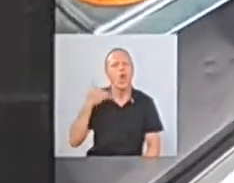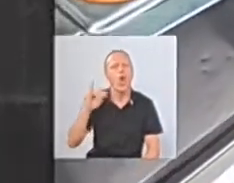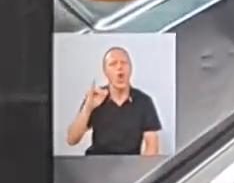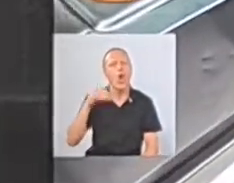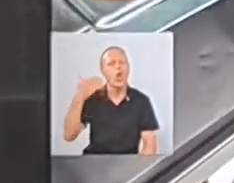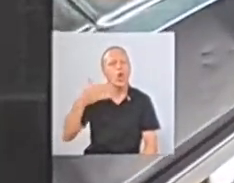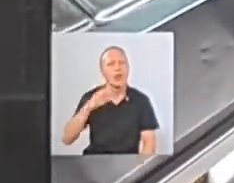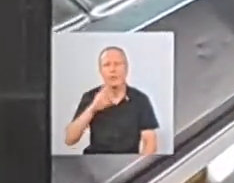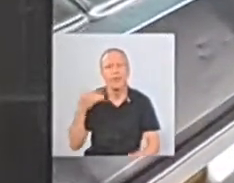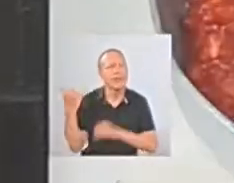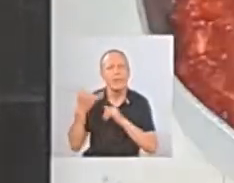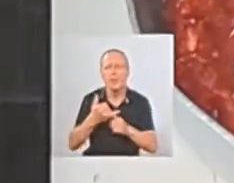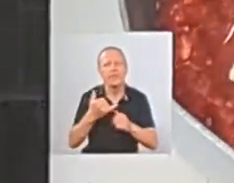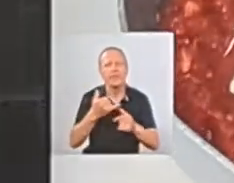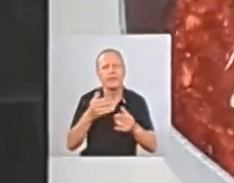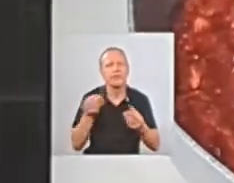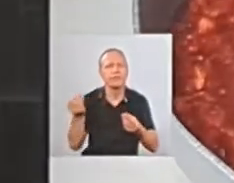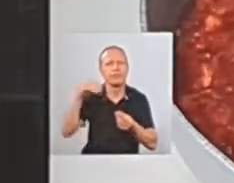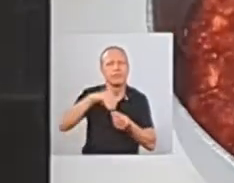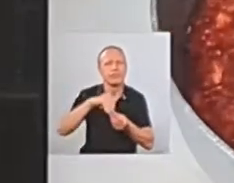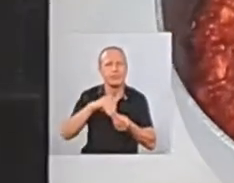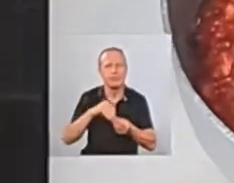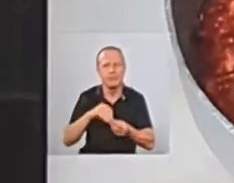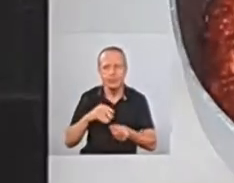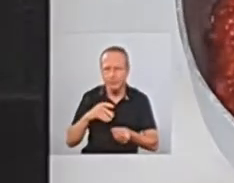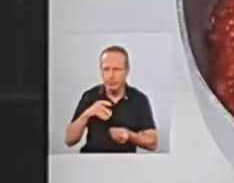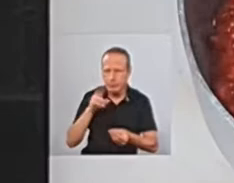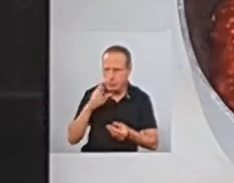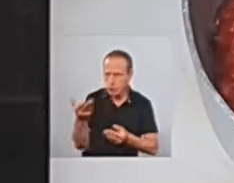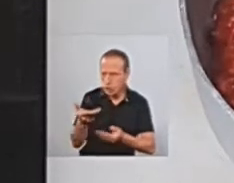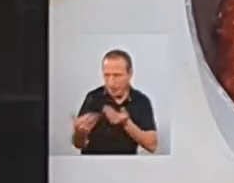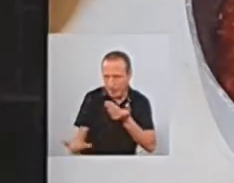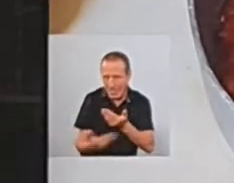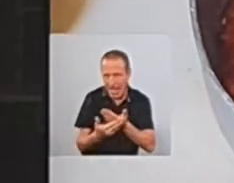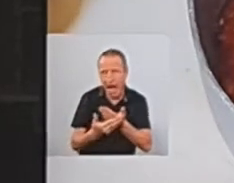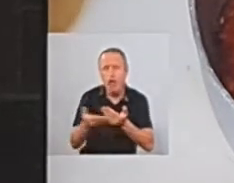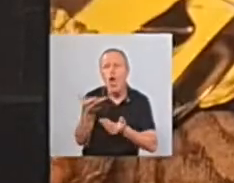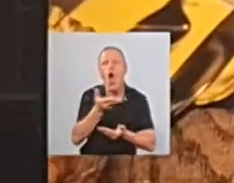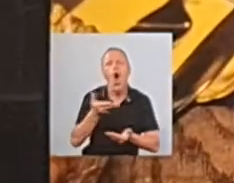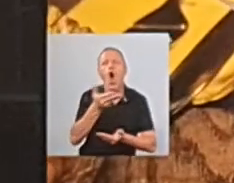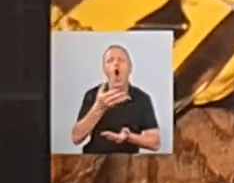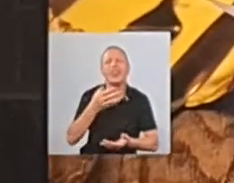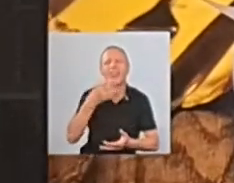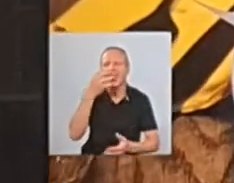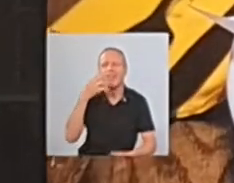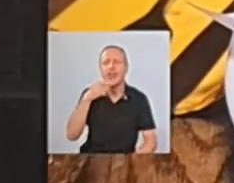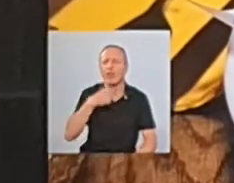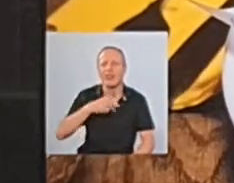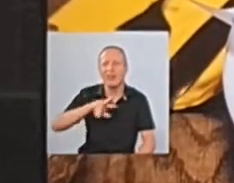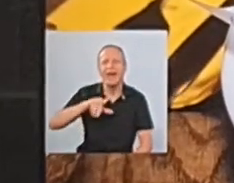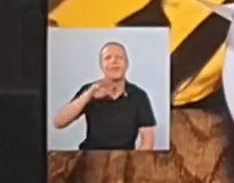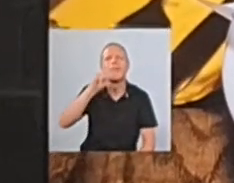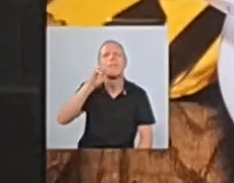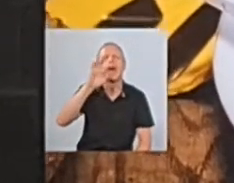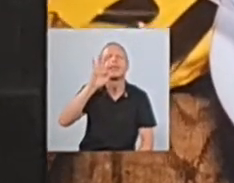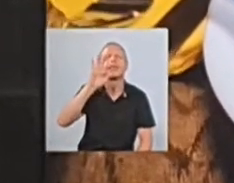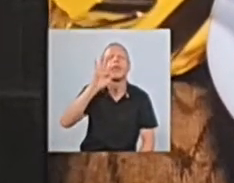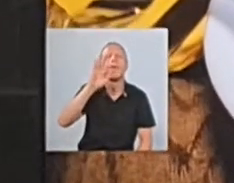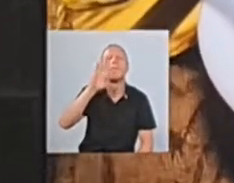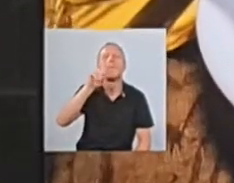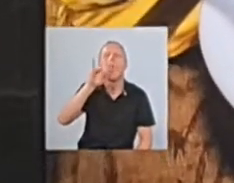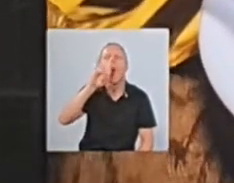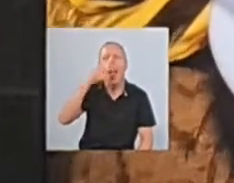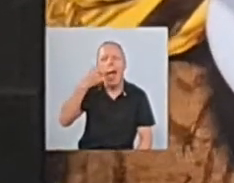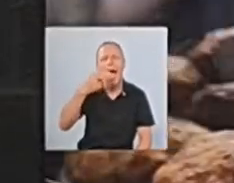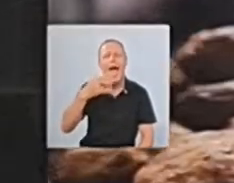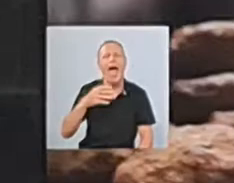לנו מהכניסת הערבית שלך? אז נניח, מכך, אני אשמות עם הדבריות, אבל כנפי דיברת מרוקן את המנבוך, אז זה איזה חצי מנבוך, חצי